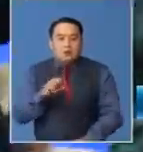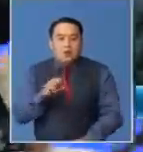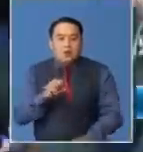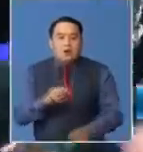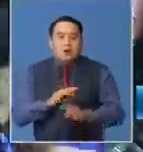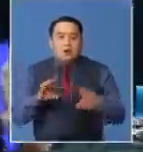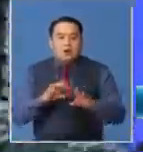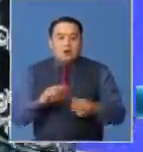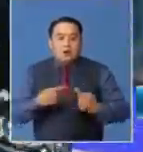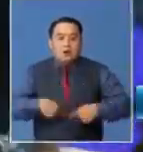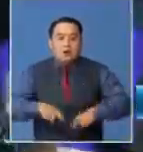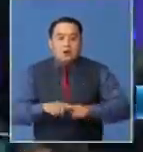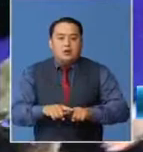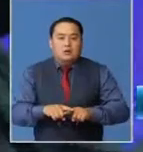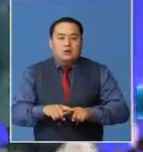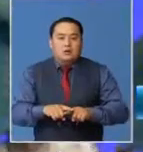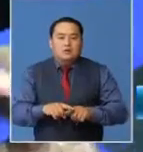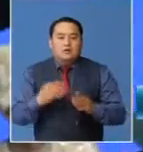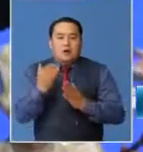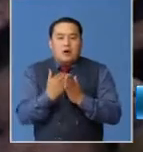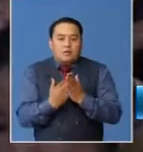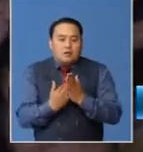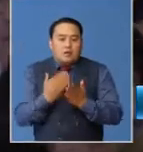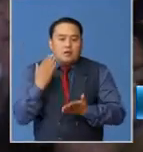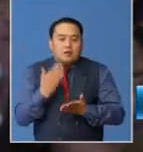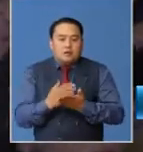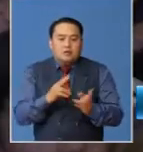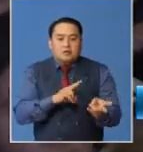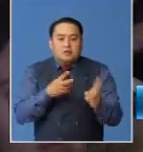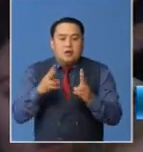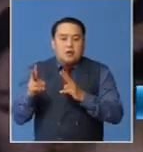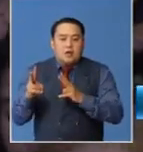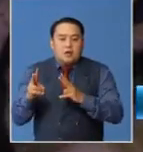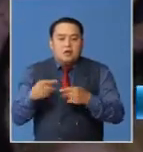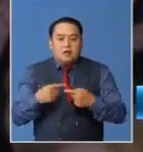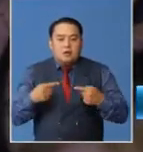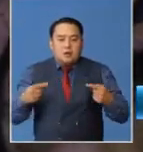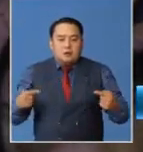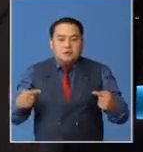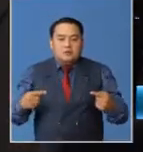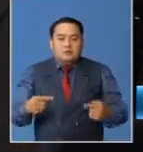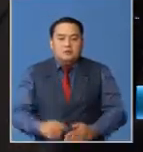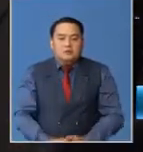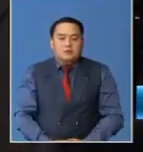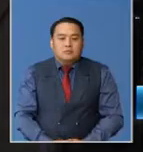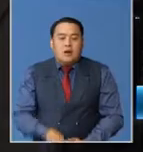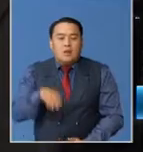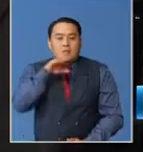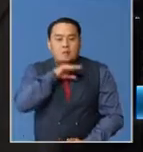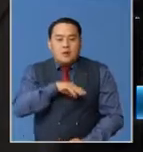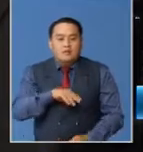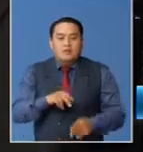говорят организаторы, коронными номерами в репертуаре коллектива являются танцы «Есель еркелері» и «Биші қайын».